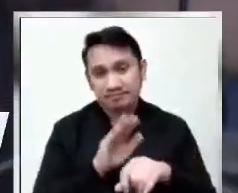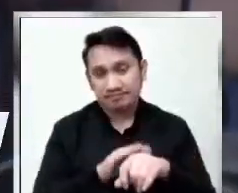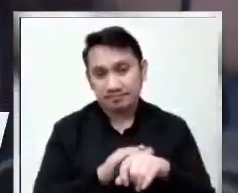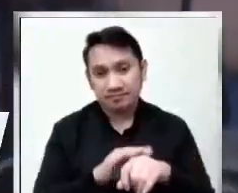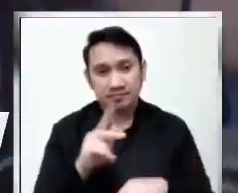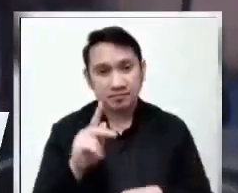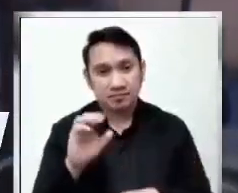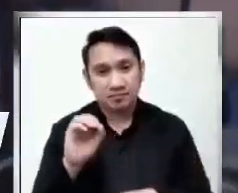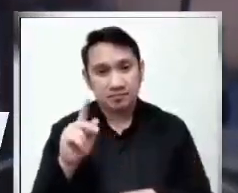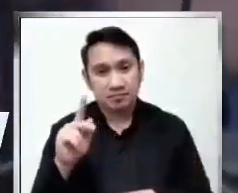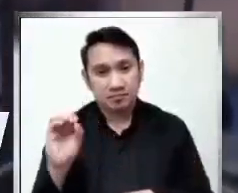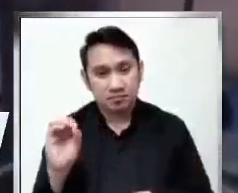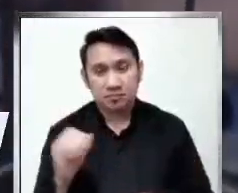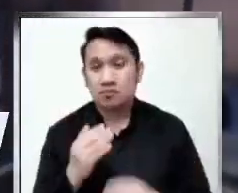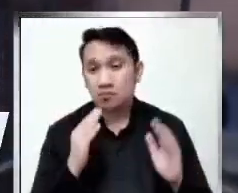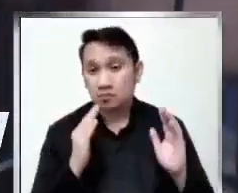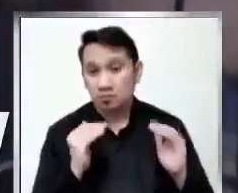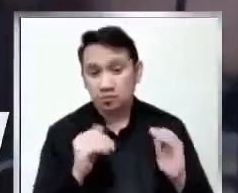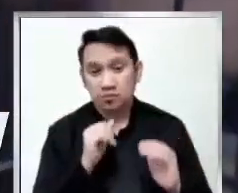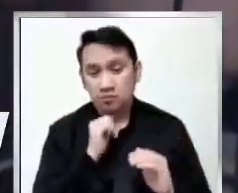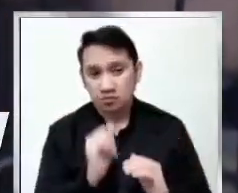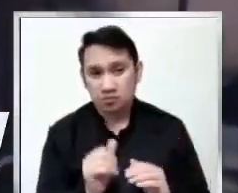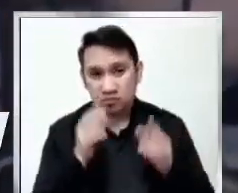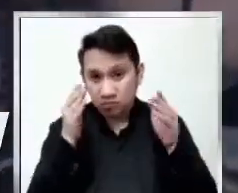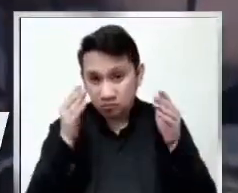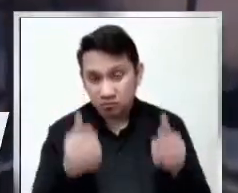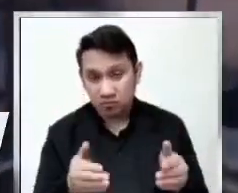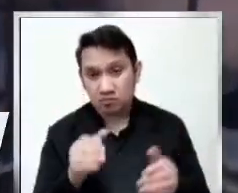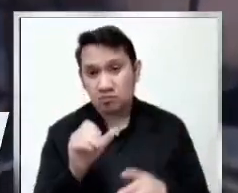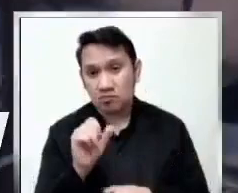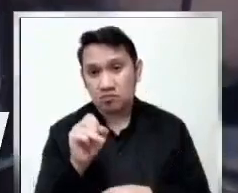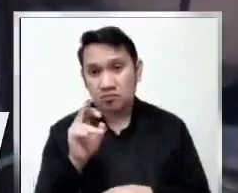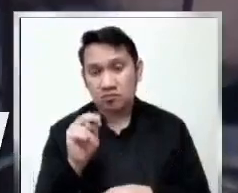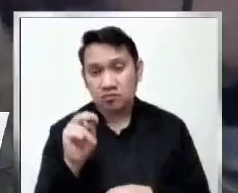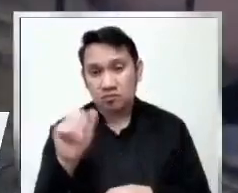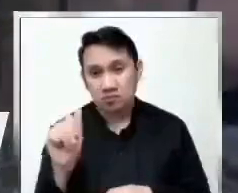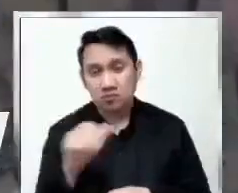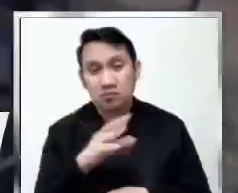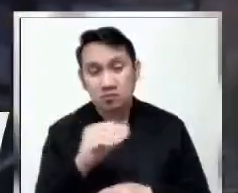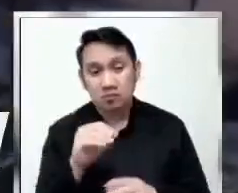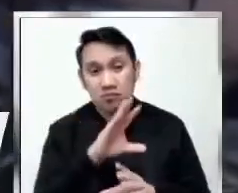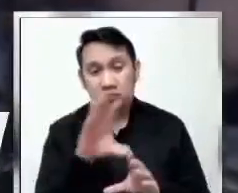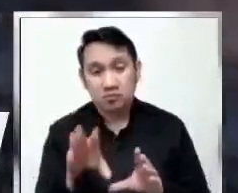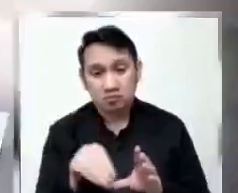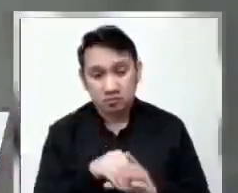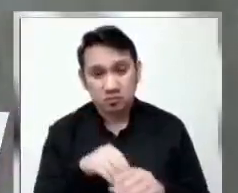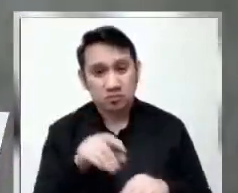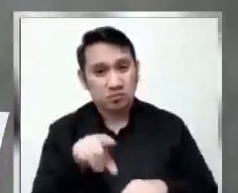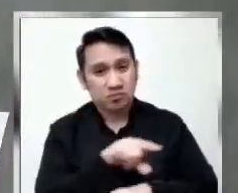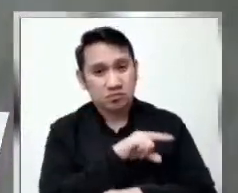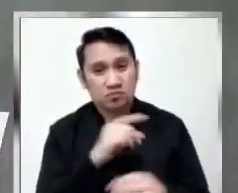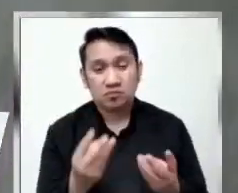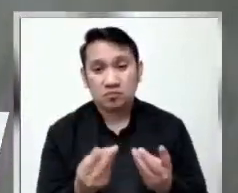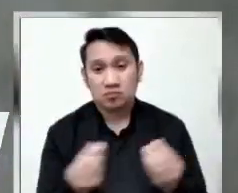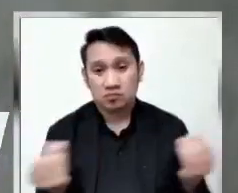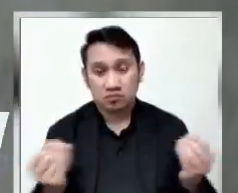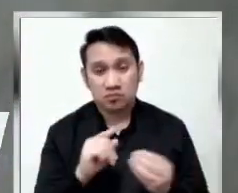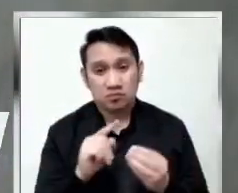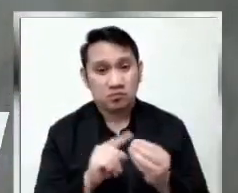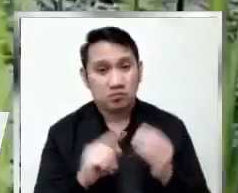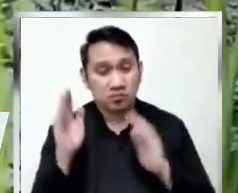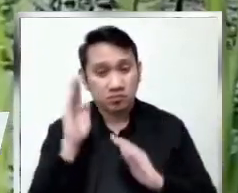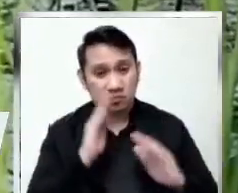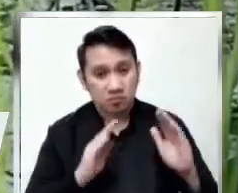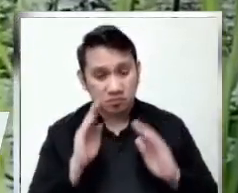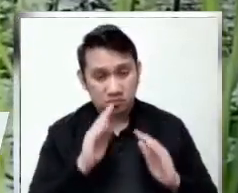Pimentel, wag sanang dyan lang tumutok ang SONA ng Pangulo at isama rin ang pangmatagalang solusyon sa problema sa supply ng